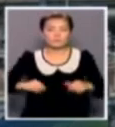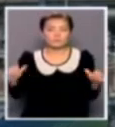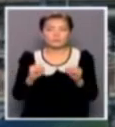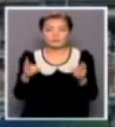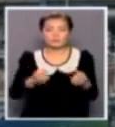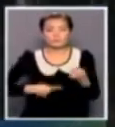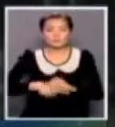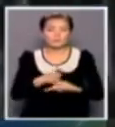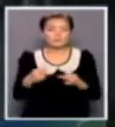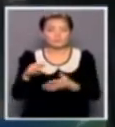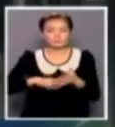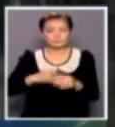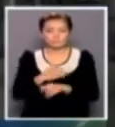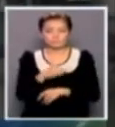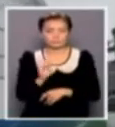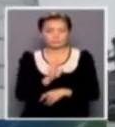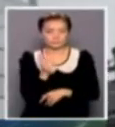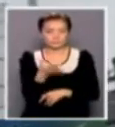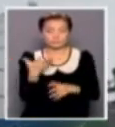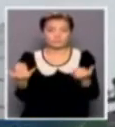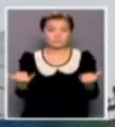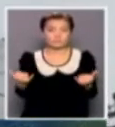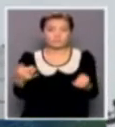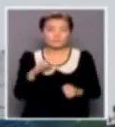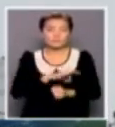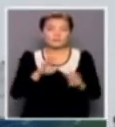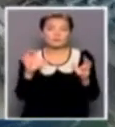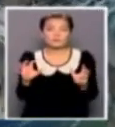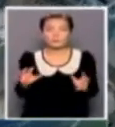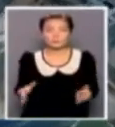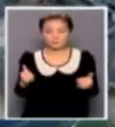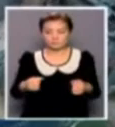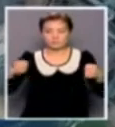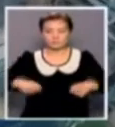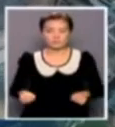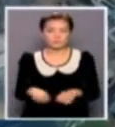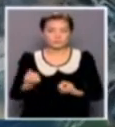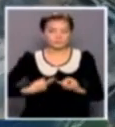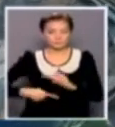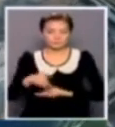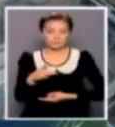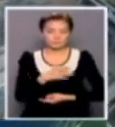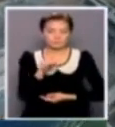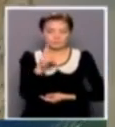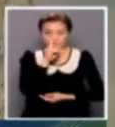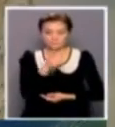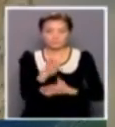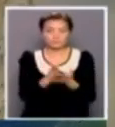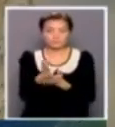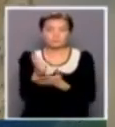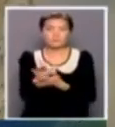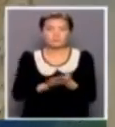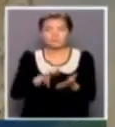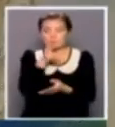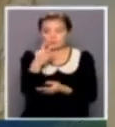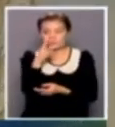тигізетін кәсіпорындарға жазада қатаңдатылып жатыр. Өйткені қазіргі қолданыстағы заң бойынша құқық бұзған кәсіпорынға талап 1 жыл ғана жарамды. Енді оның